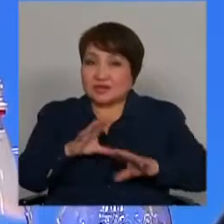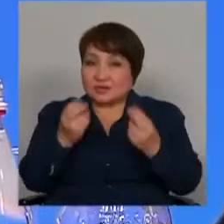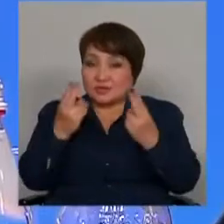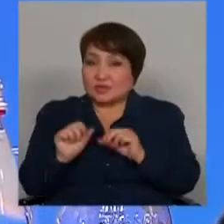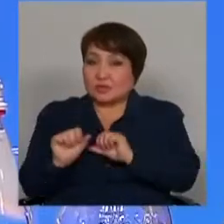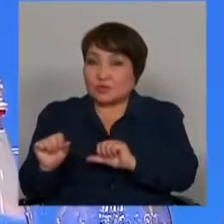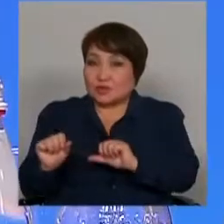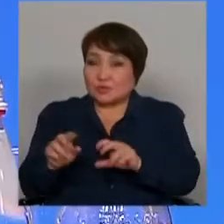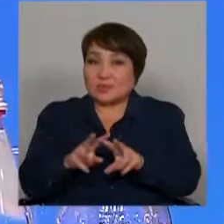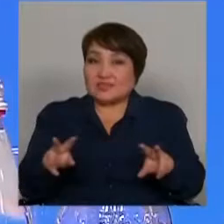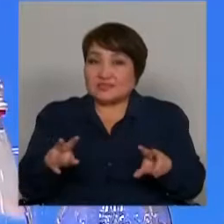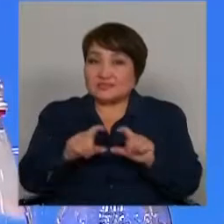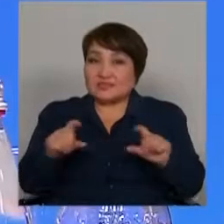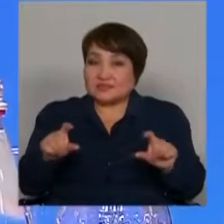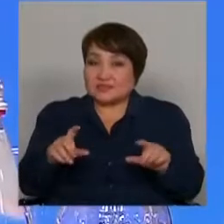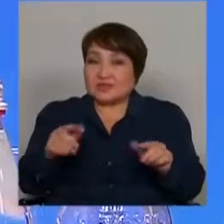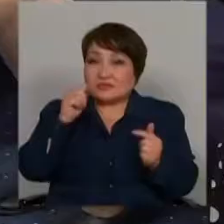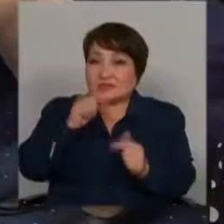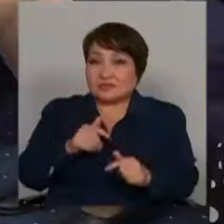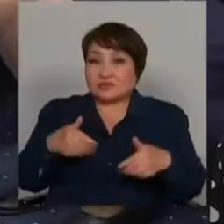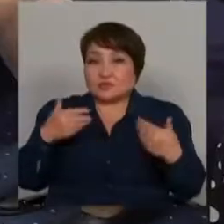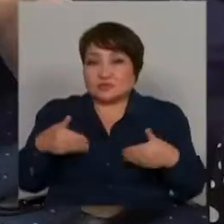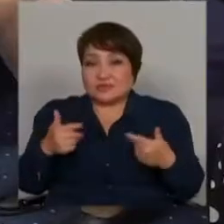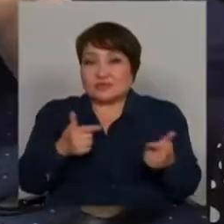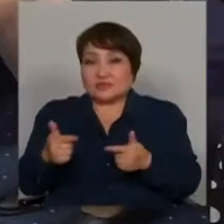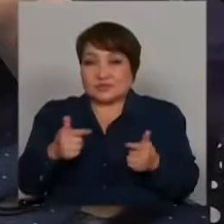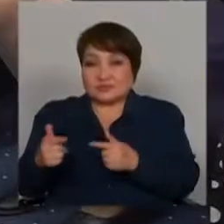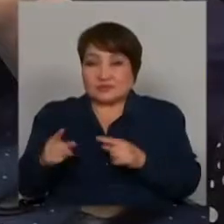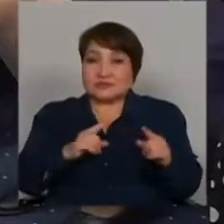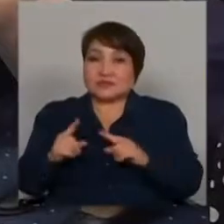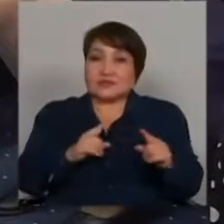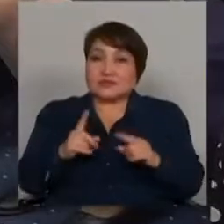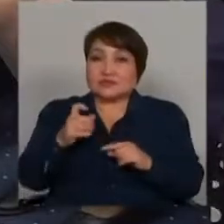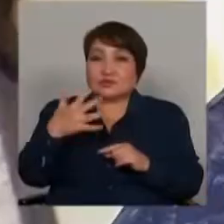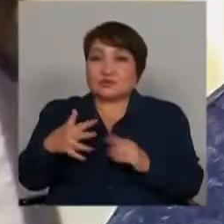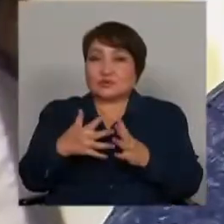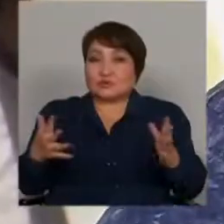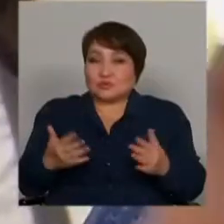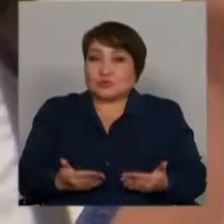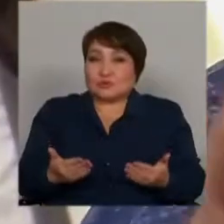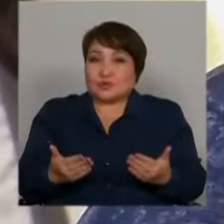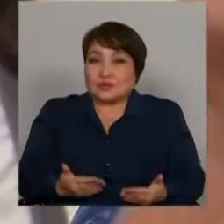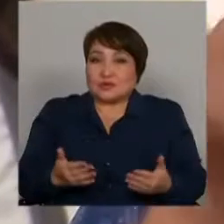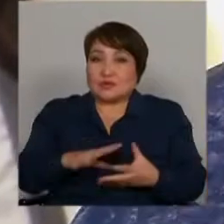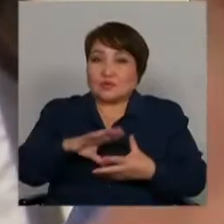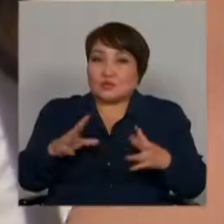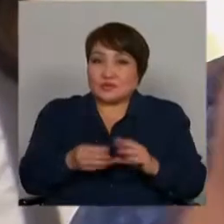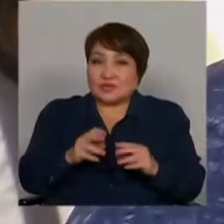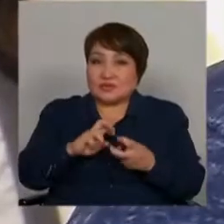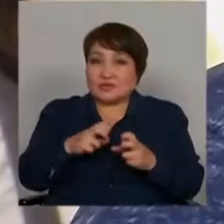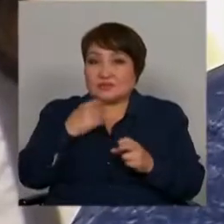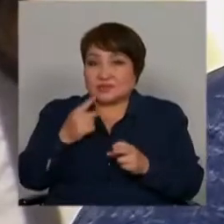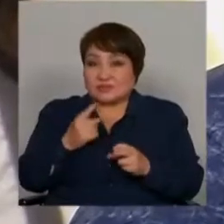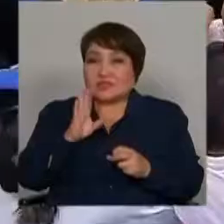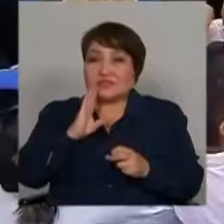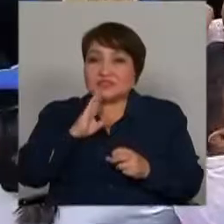министрлігіне тиісті ұсыныстар дайындалып жатыр. Жиында 150-ге жоқ тұрғынға ортақ мәселені айта келдім деген келіншек заңсыз